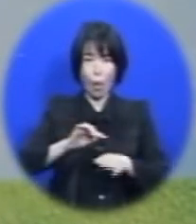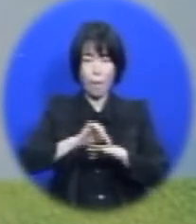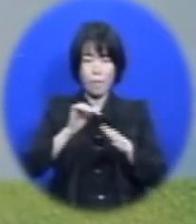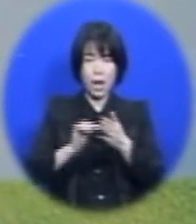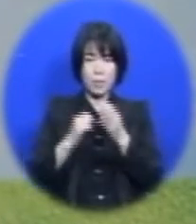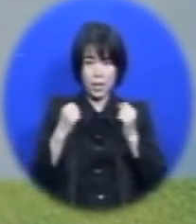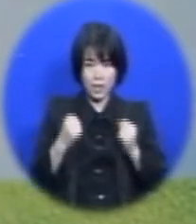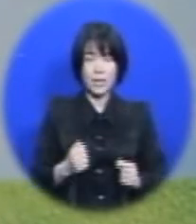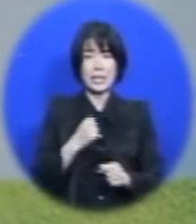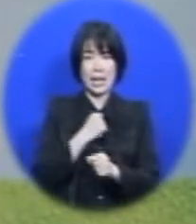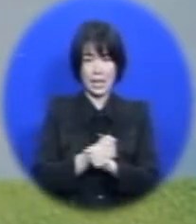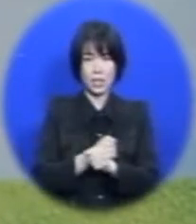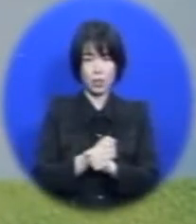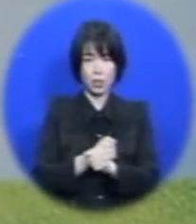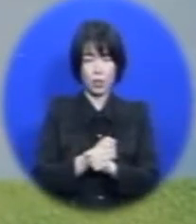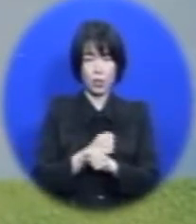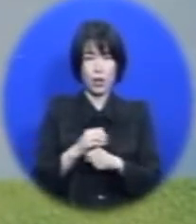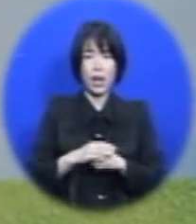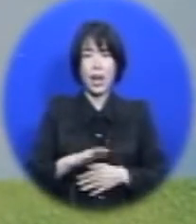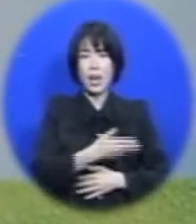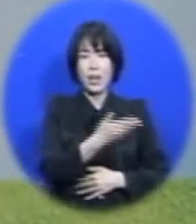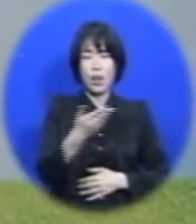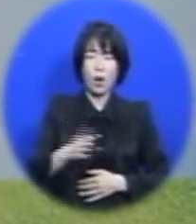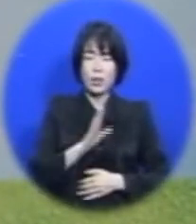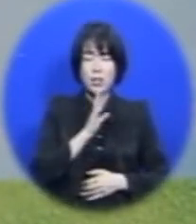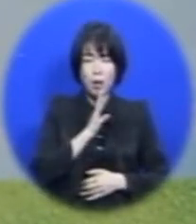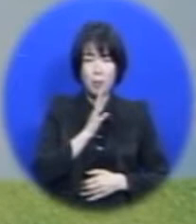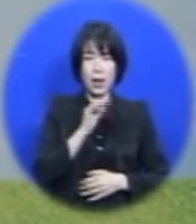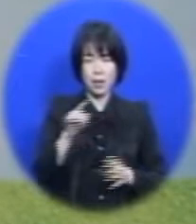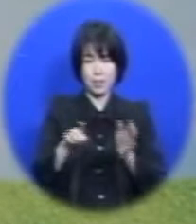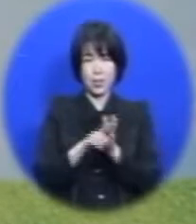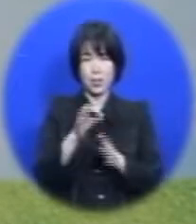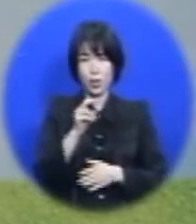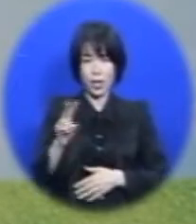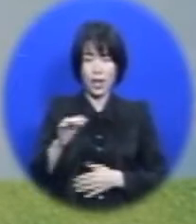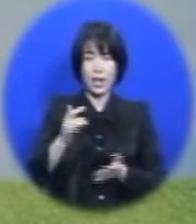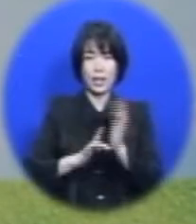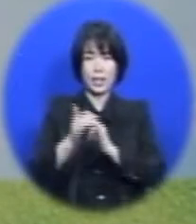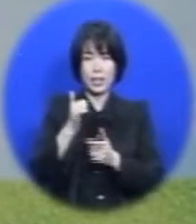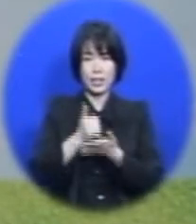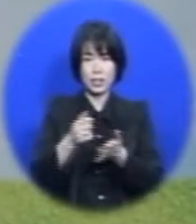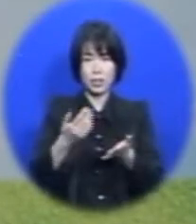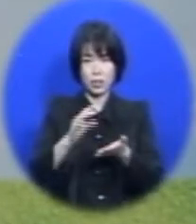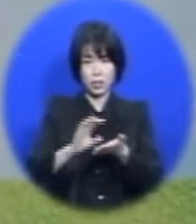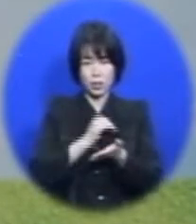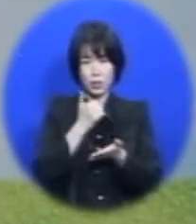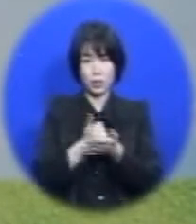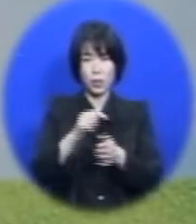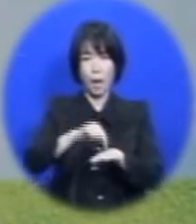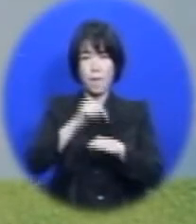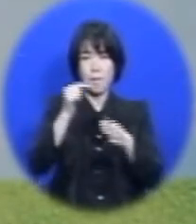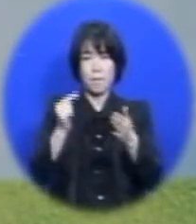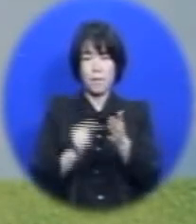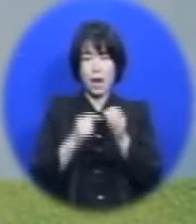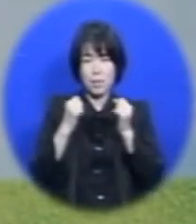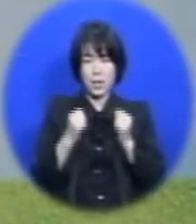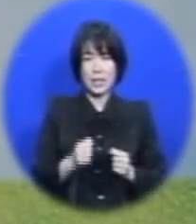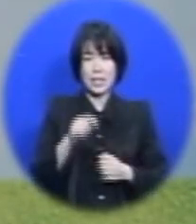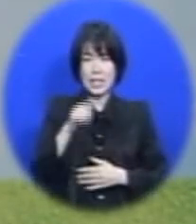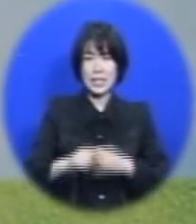하시옵고 여러분이 정말 믿어야 예수 그리스도께서 여러분의 마음에 계신 이 역사가